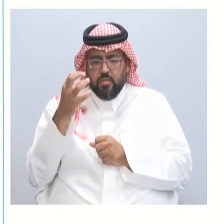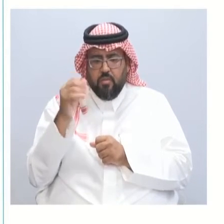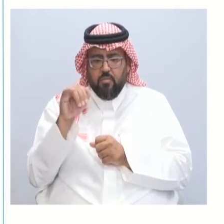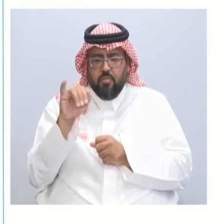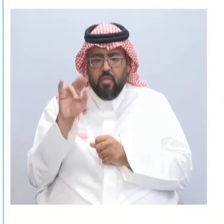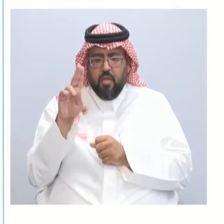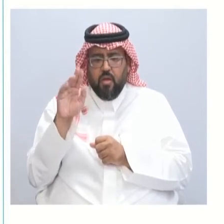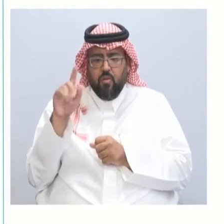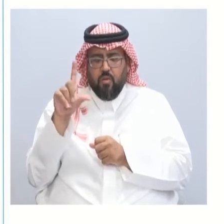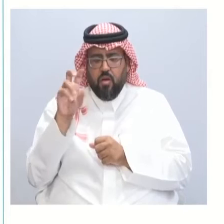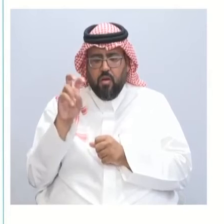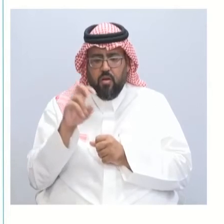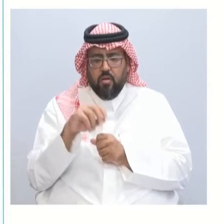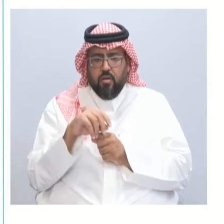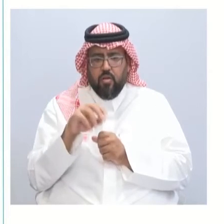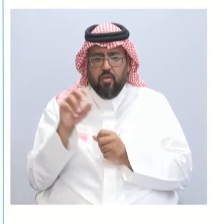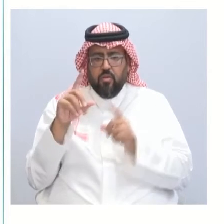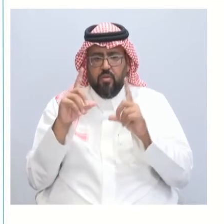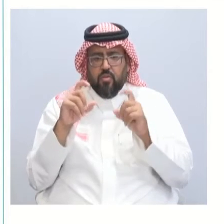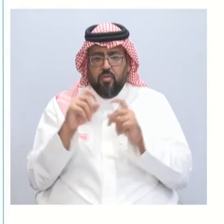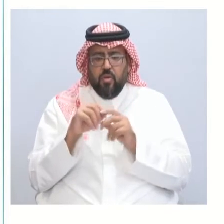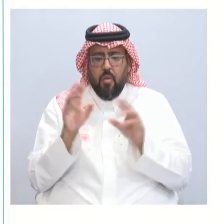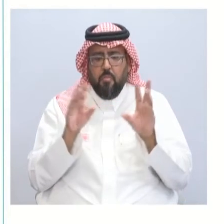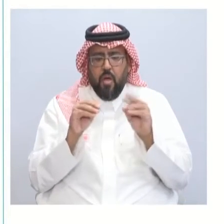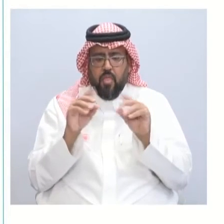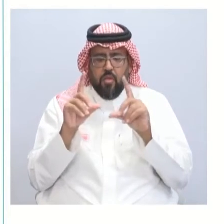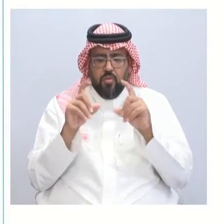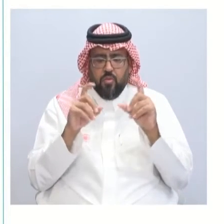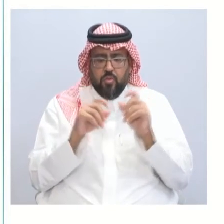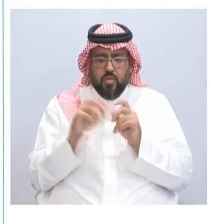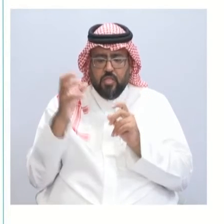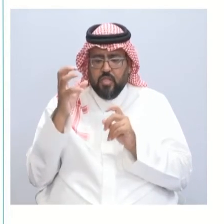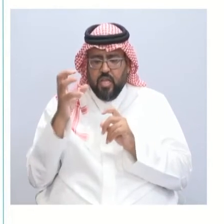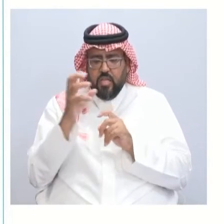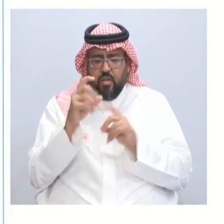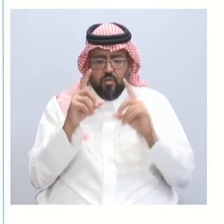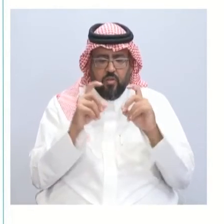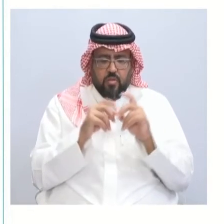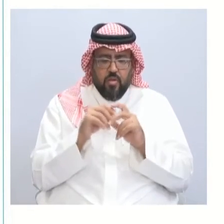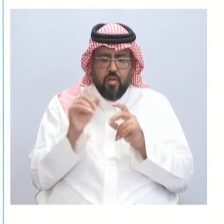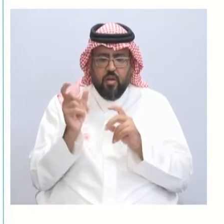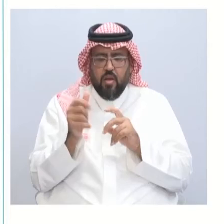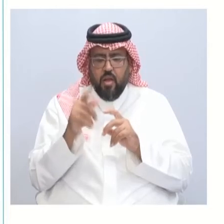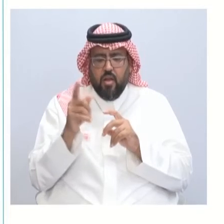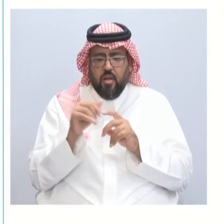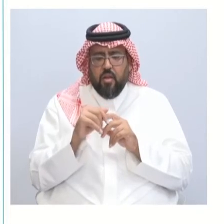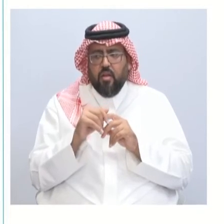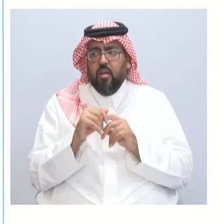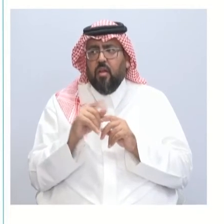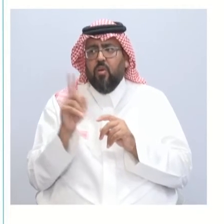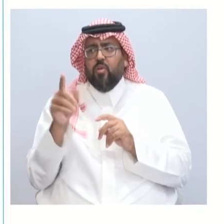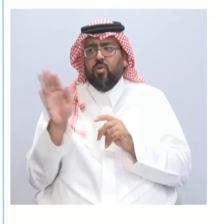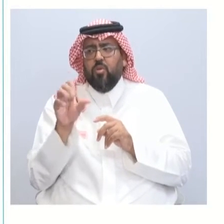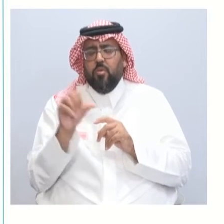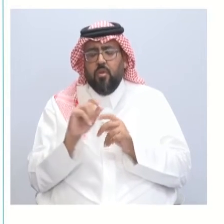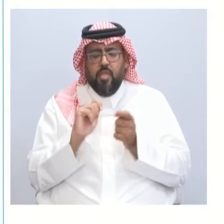متحوله لدينا هنا صور لبعض انواع الصخور اما ناريه او رسوبيه